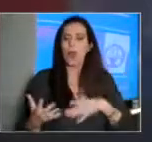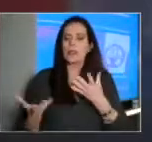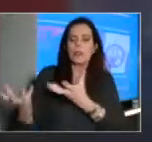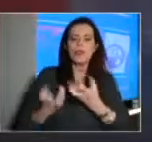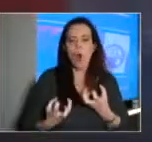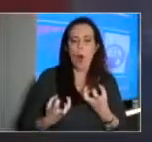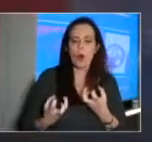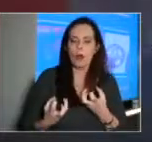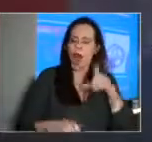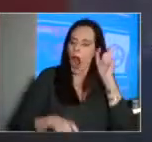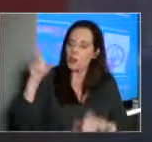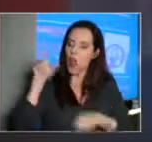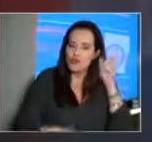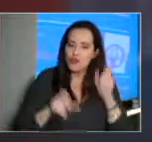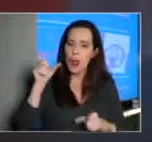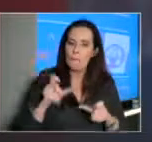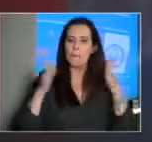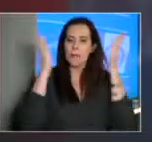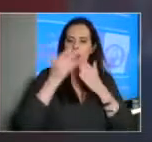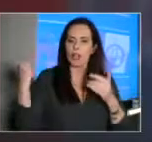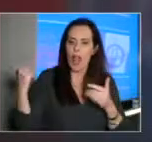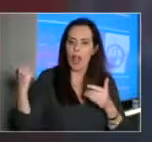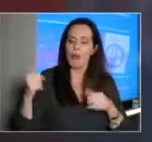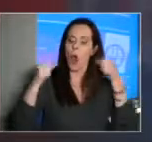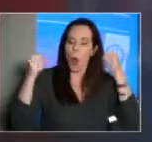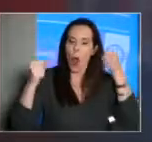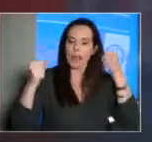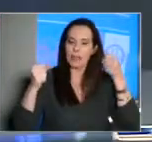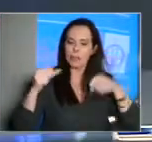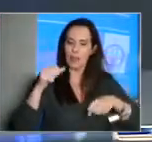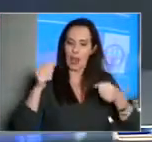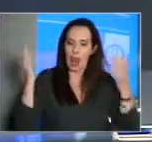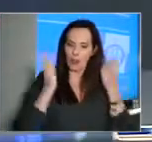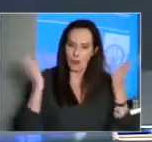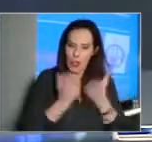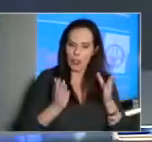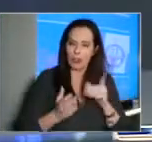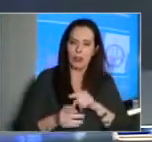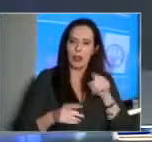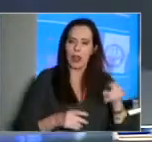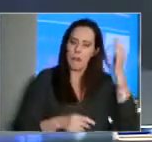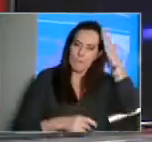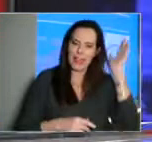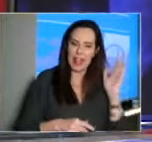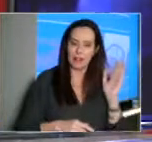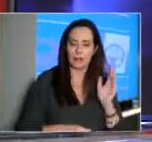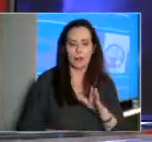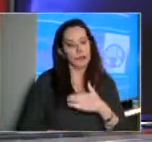למשוך קולות בוחרים מבאר שבע, מאוהדי הפועל באר שבע, לבנט ושקד.